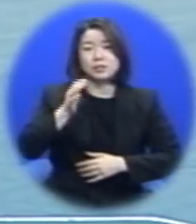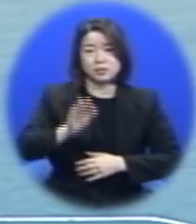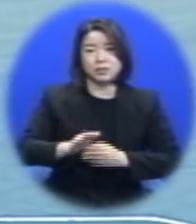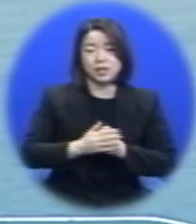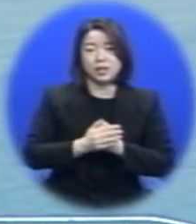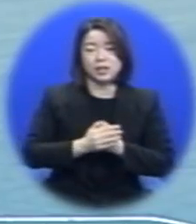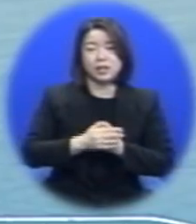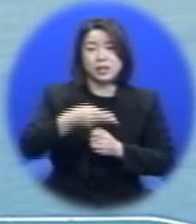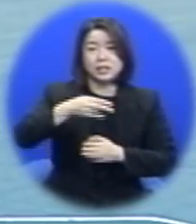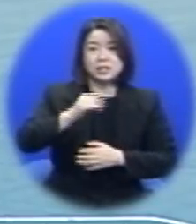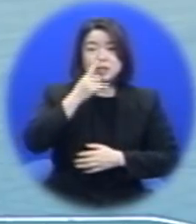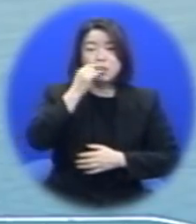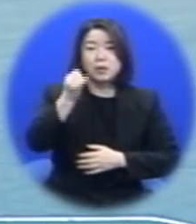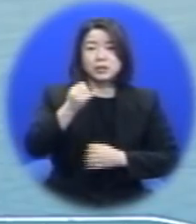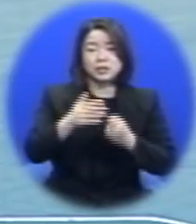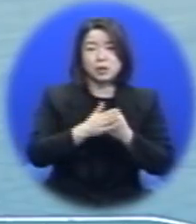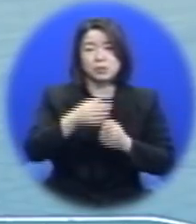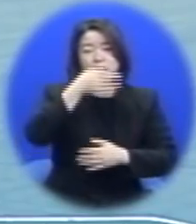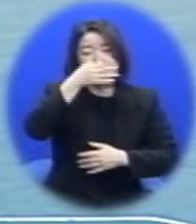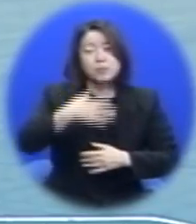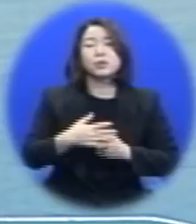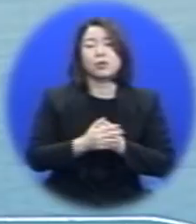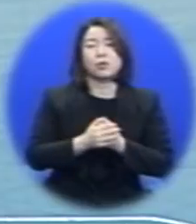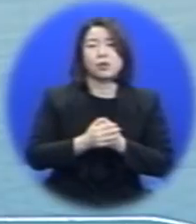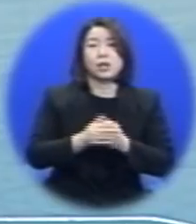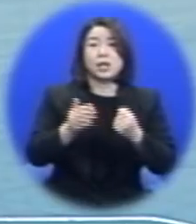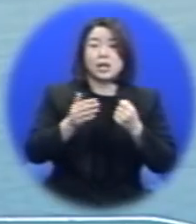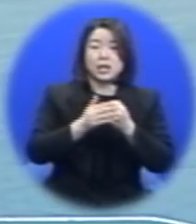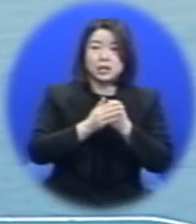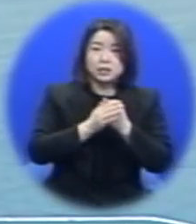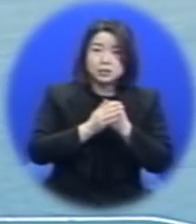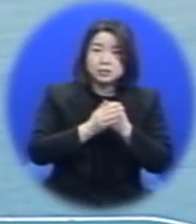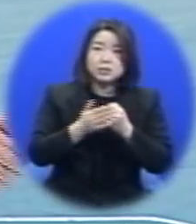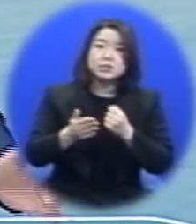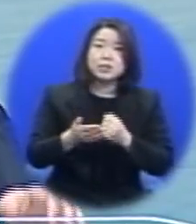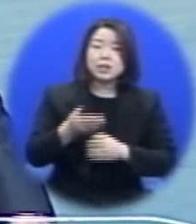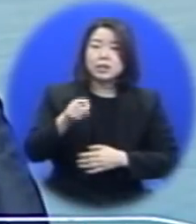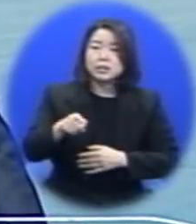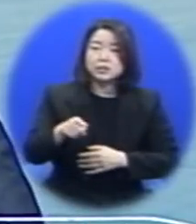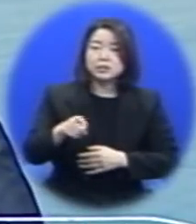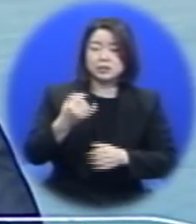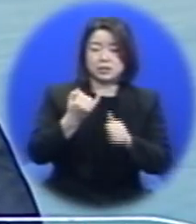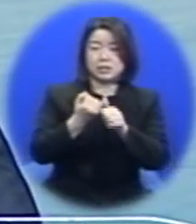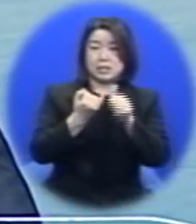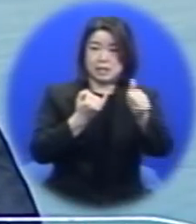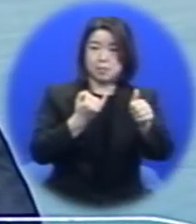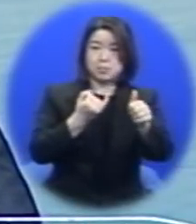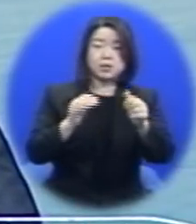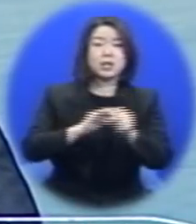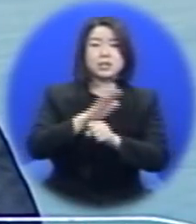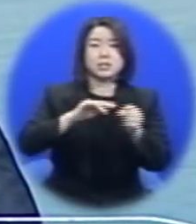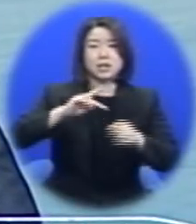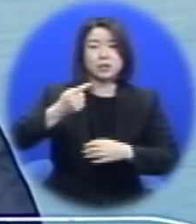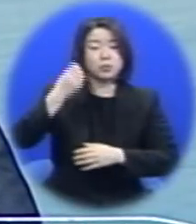시어머니 때문에 너무 힘들었어요. 근데 그만 남편의 사랑을 잊어버리고 있었던